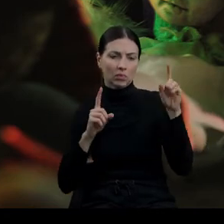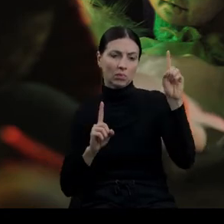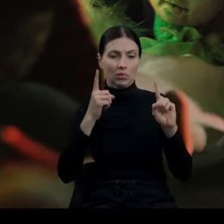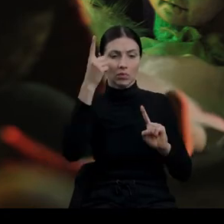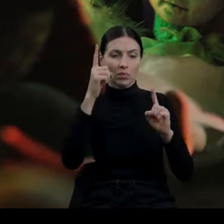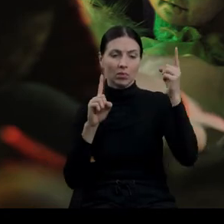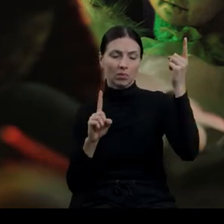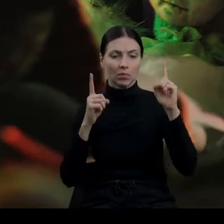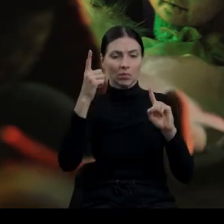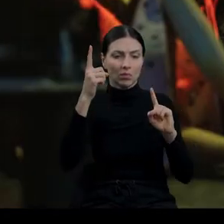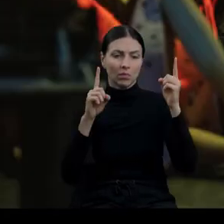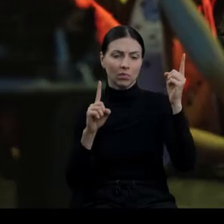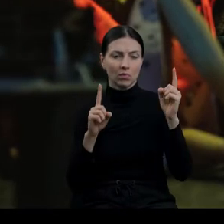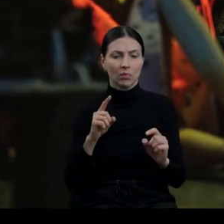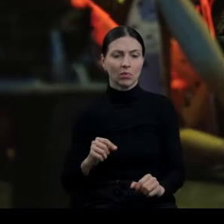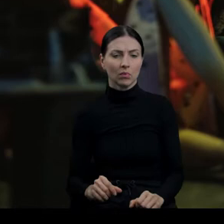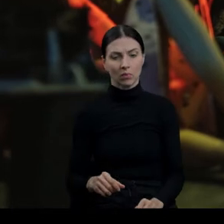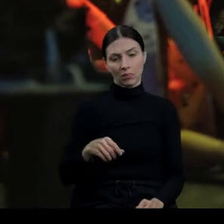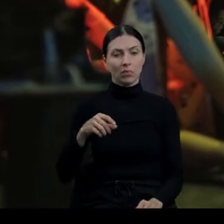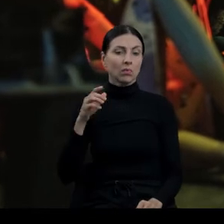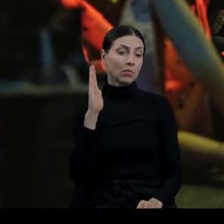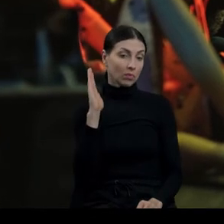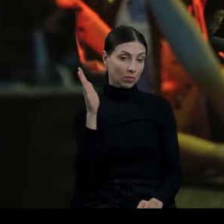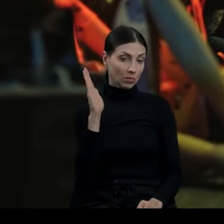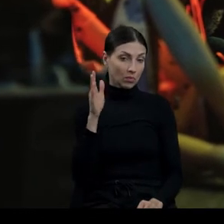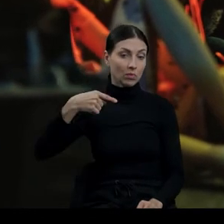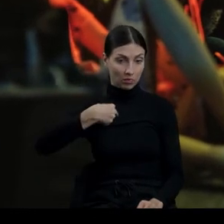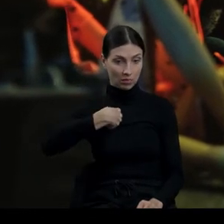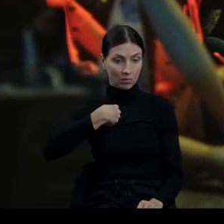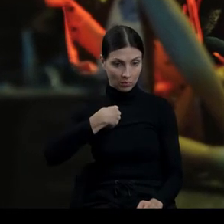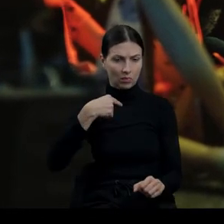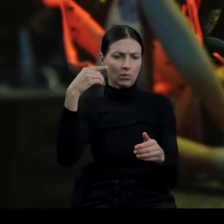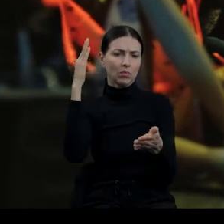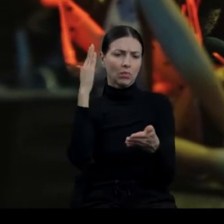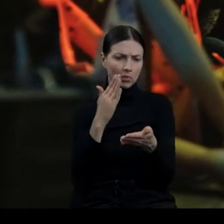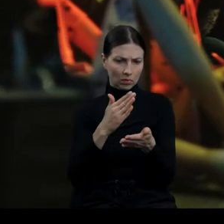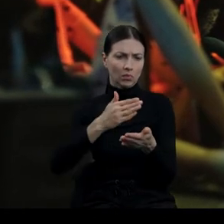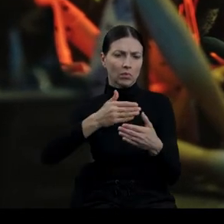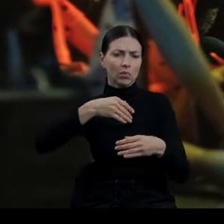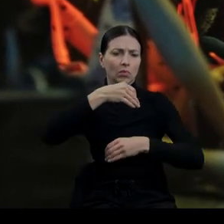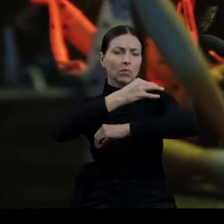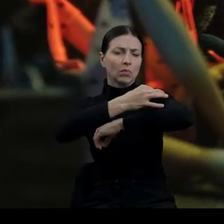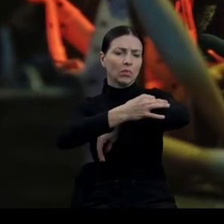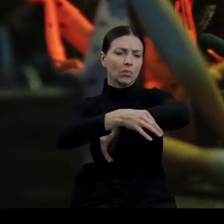możliwości łatwiej jest zrealizować coś małego niż coś ogromnego.